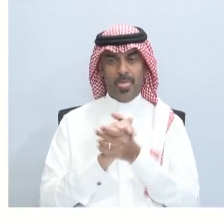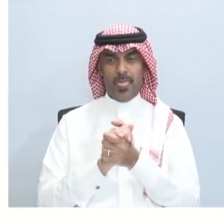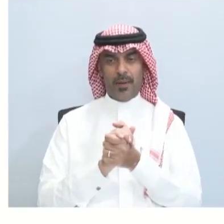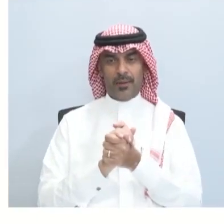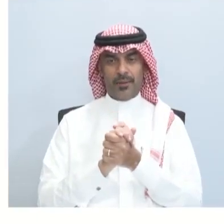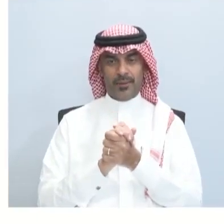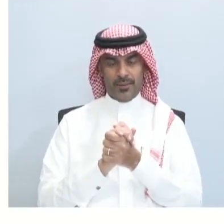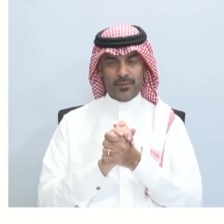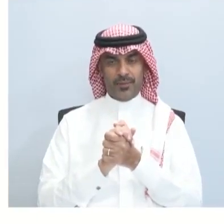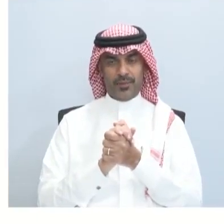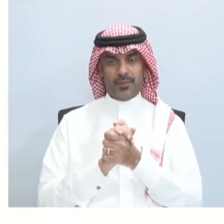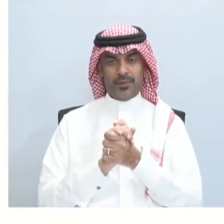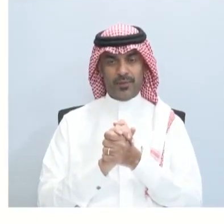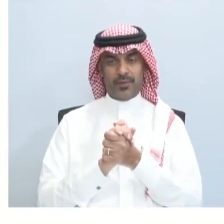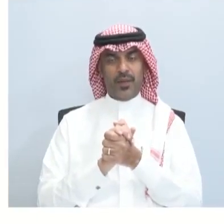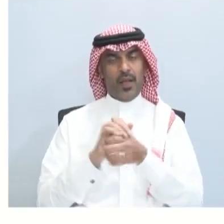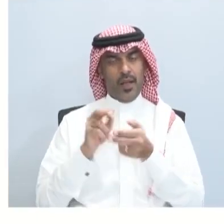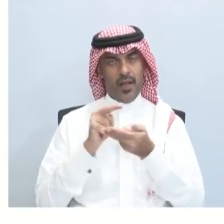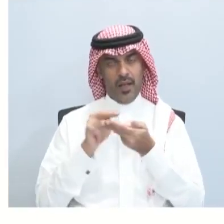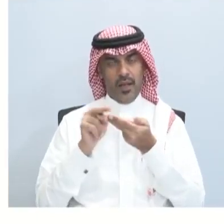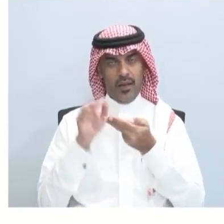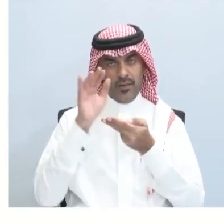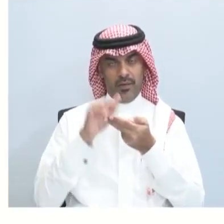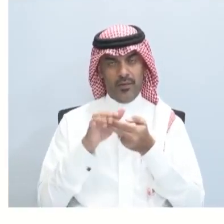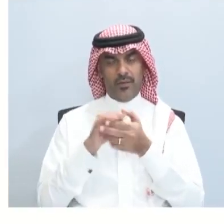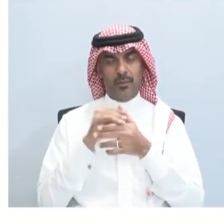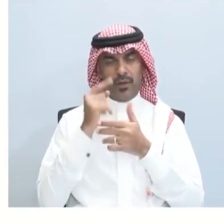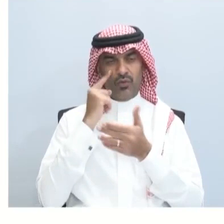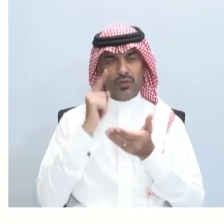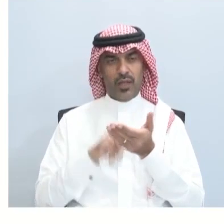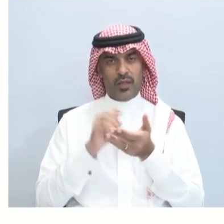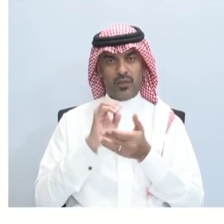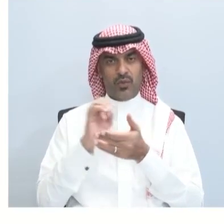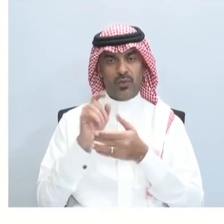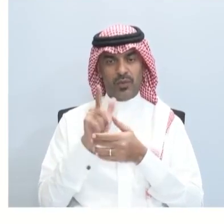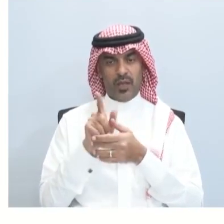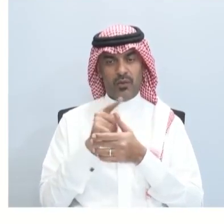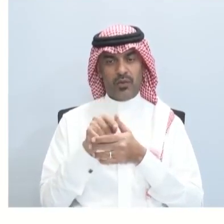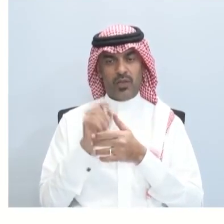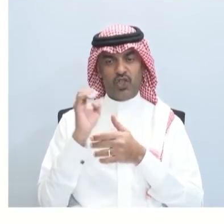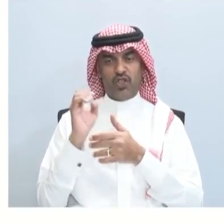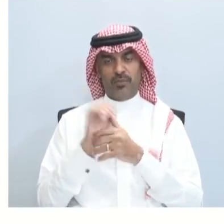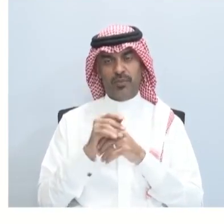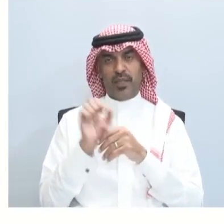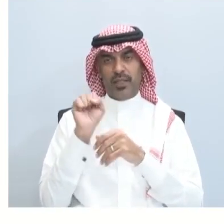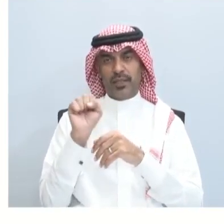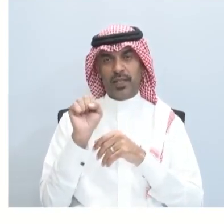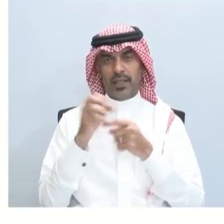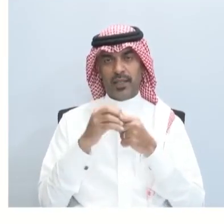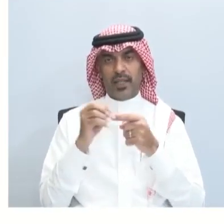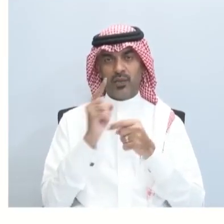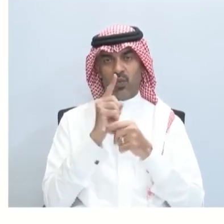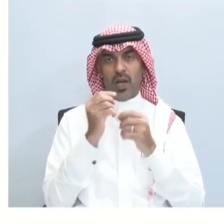لدينا ايضا تحقق من فهمك حل المتباينات الاتيه ثم تحقق من صحه الحل السؤال جيم صاد ناقص